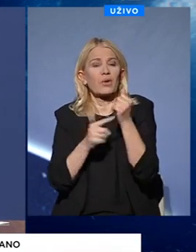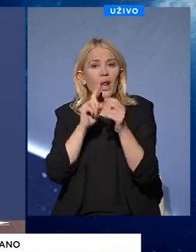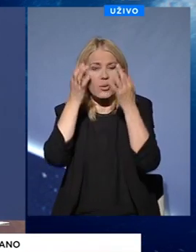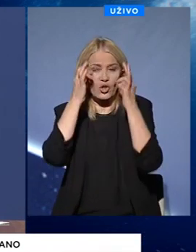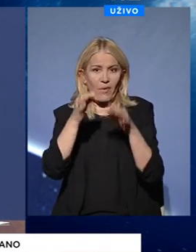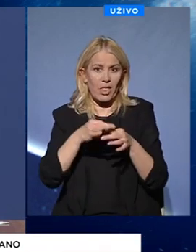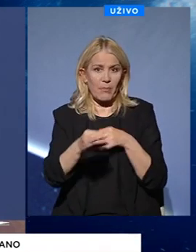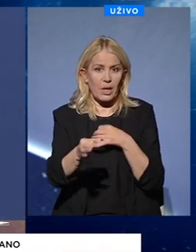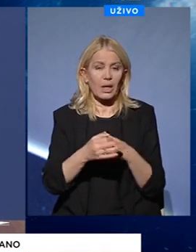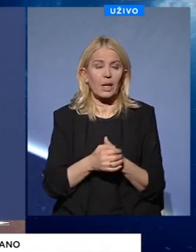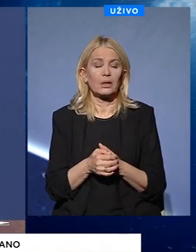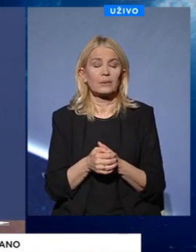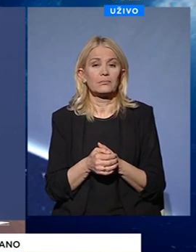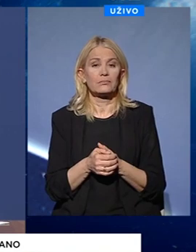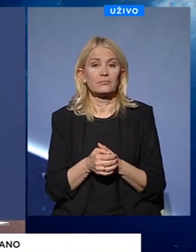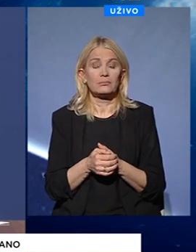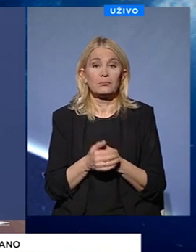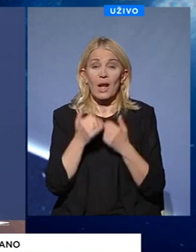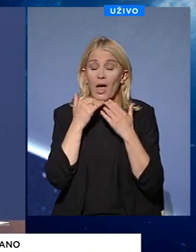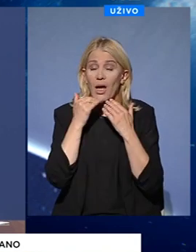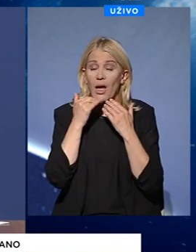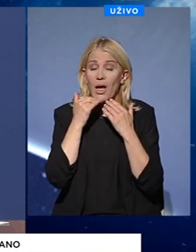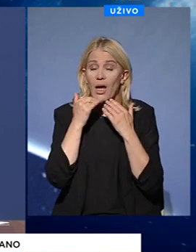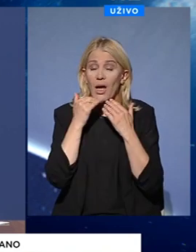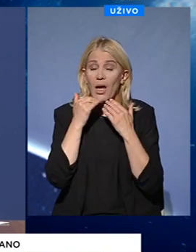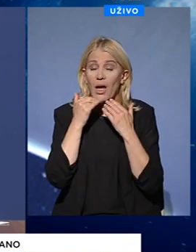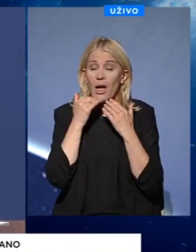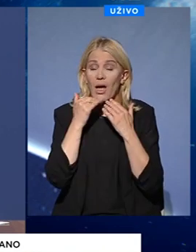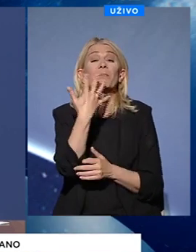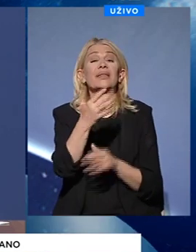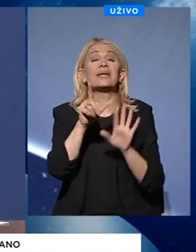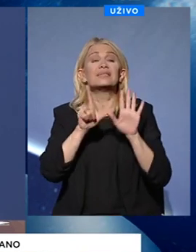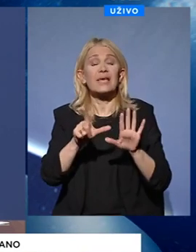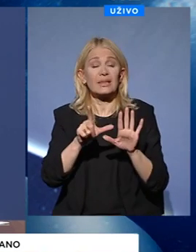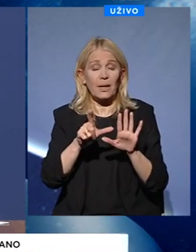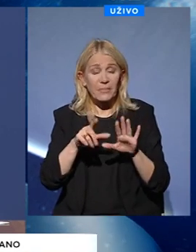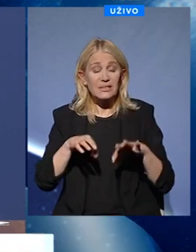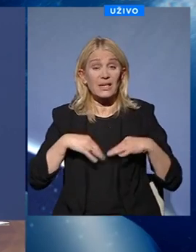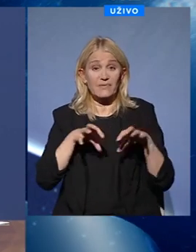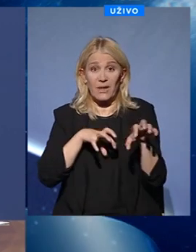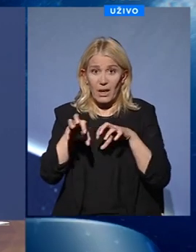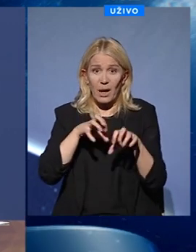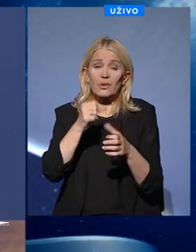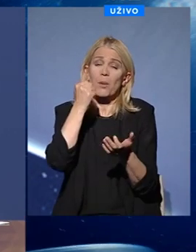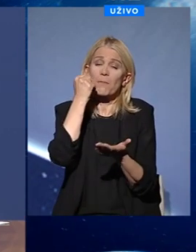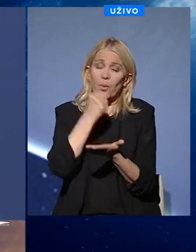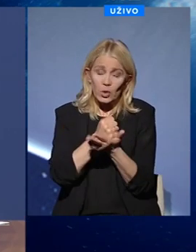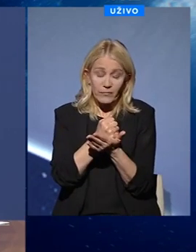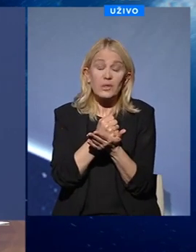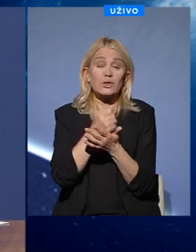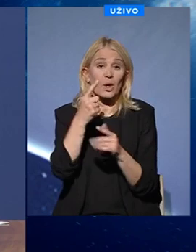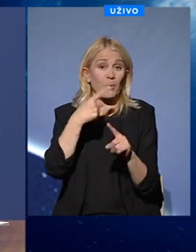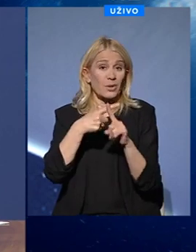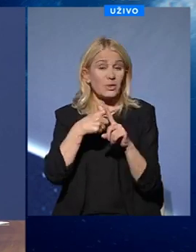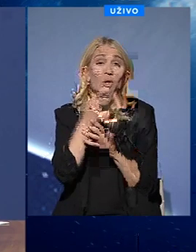mera? Ako treba, ponovit ću, 557 zdravstvenih radnika je potvrđeno. To je